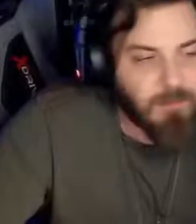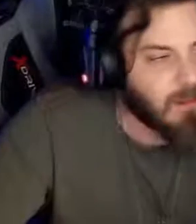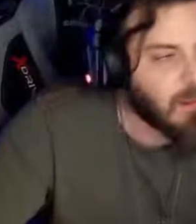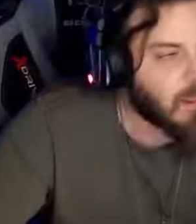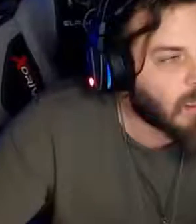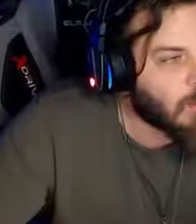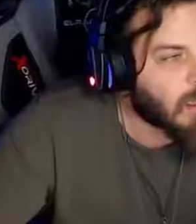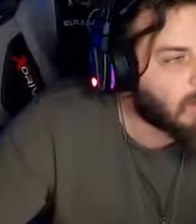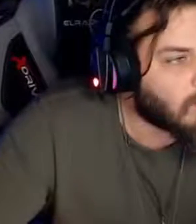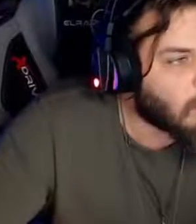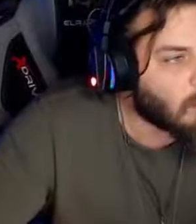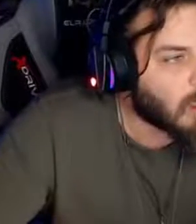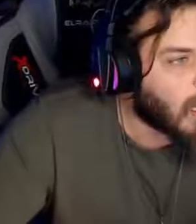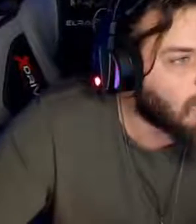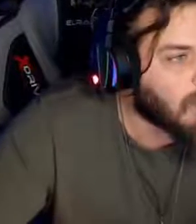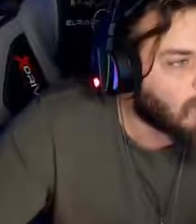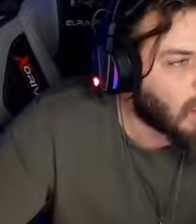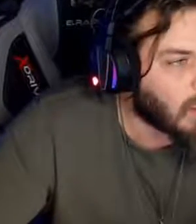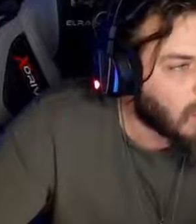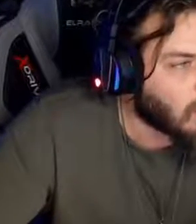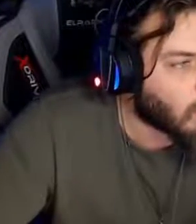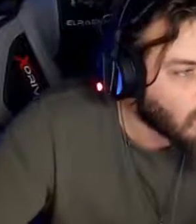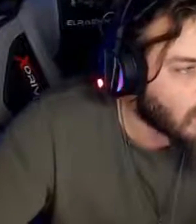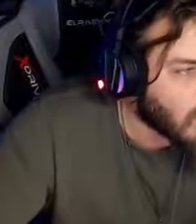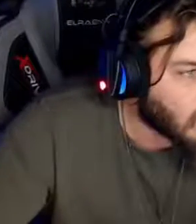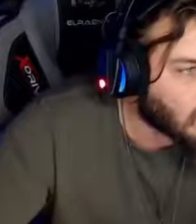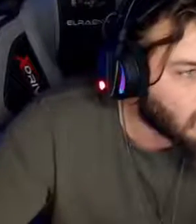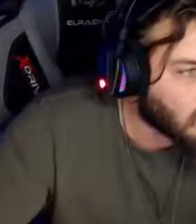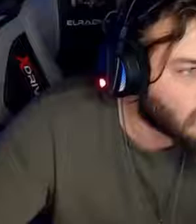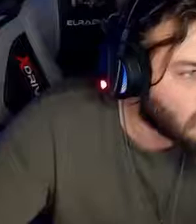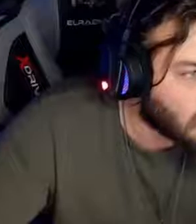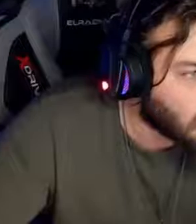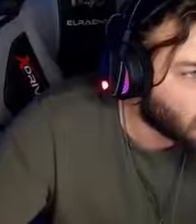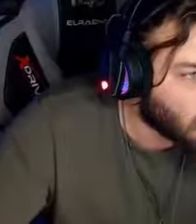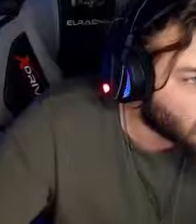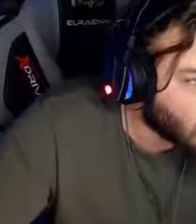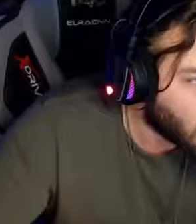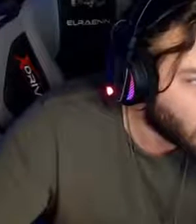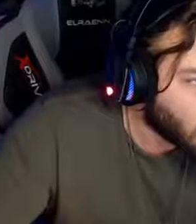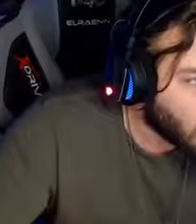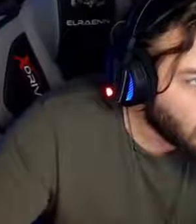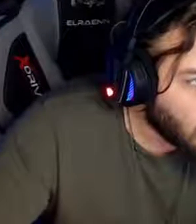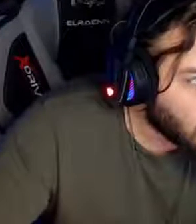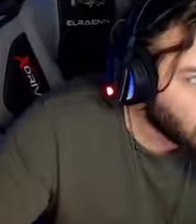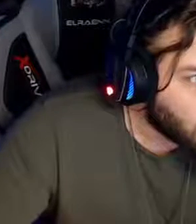Yok abi, Ferit'e, Kemal'e, Ramus'a, Elvin'de falan gerek yok. Onlar zaten çatır çatır izleniyor oğlum.